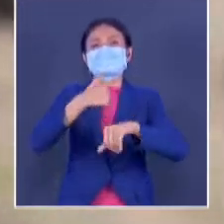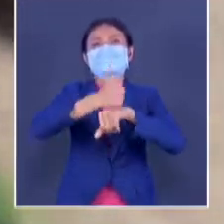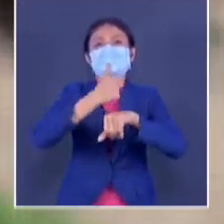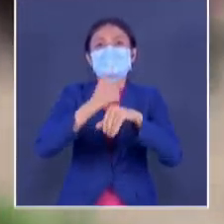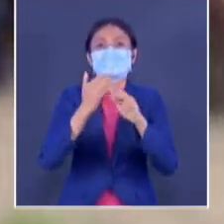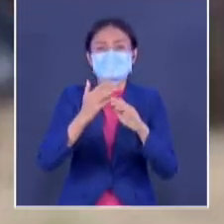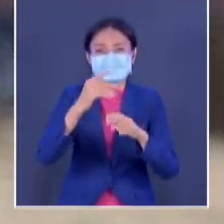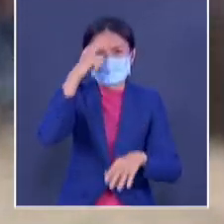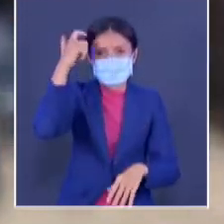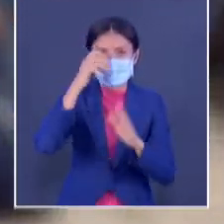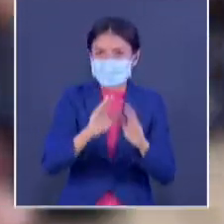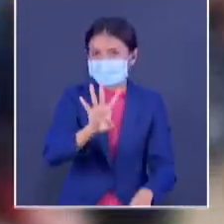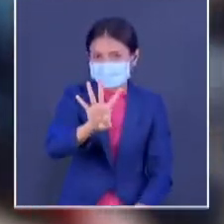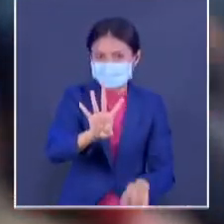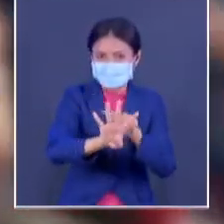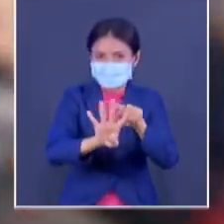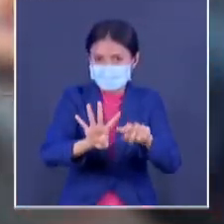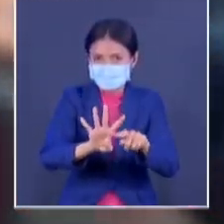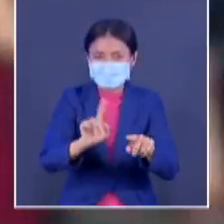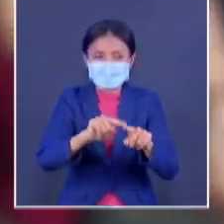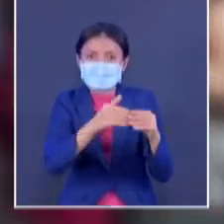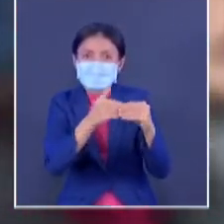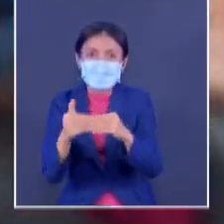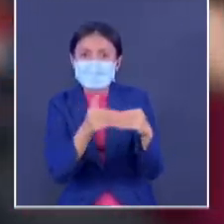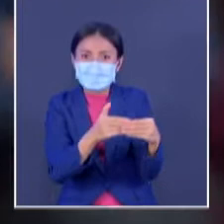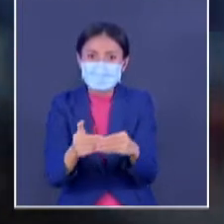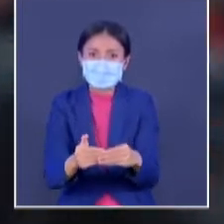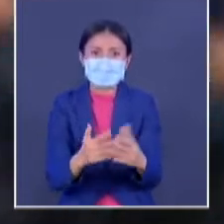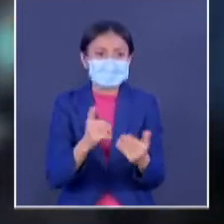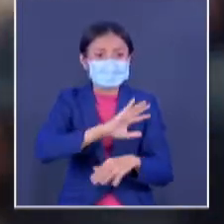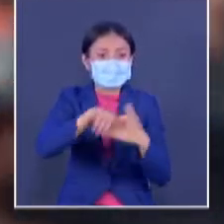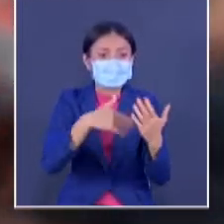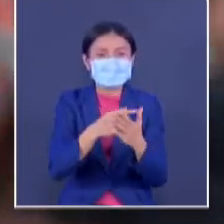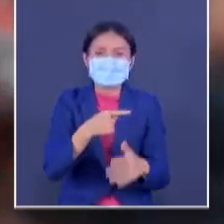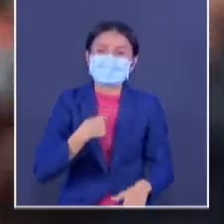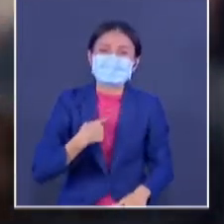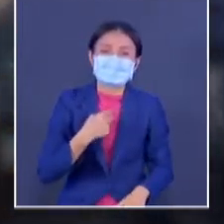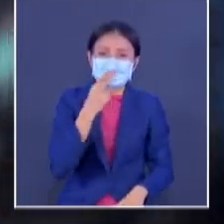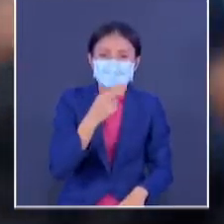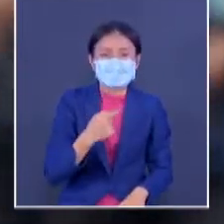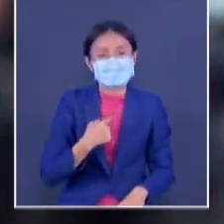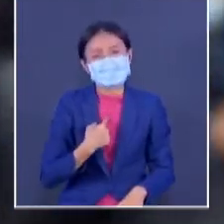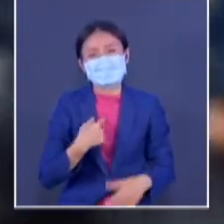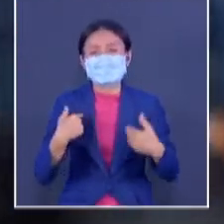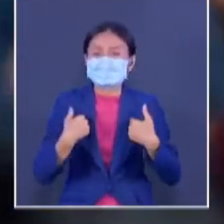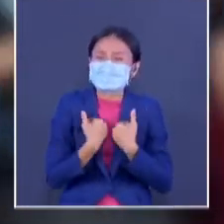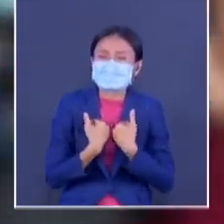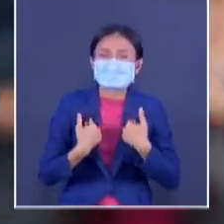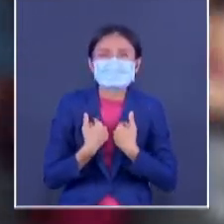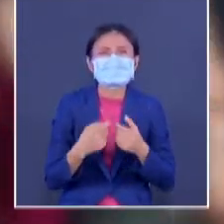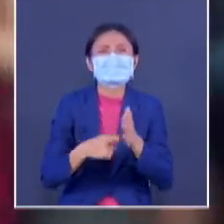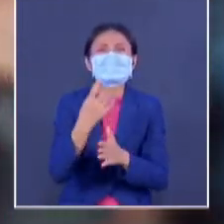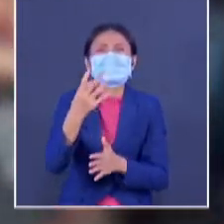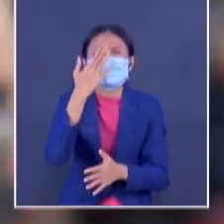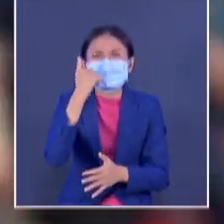คนทั้งหมดก็รับสารภาพครับสภาพนี้อิดโรยนะครับหิวโหยเพราะว่าเดินทางฝ่าป่าฝ่